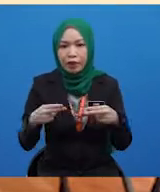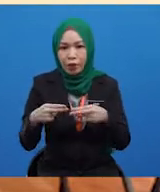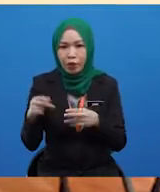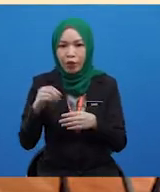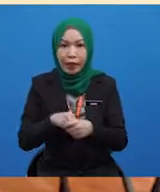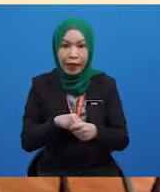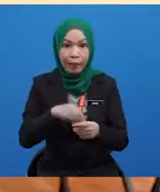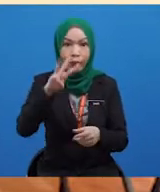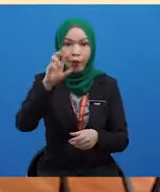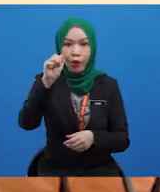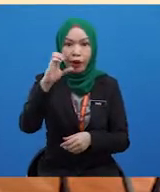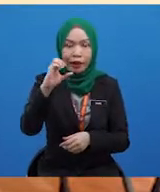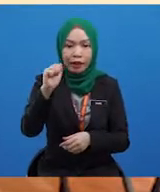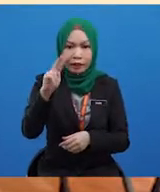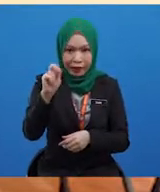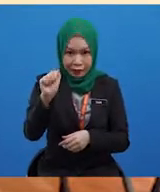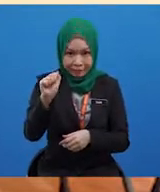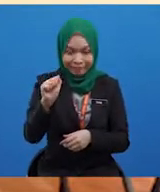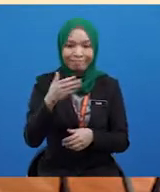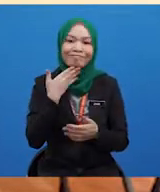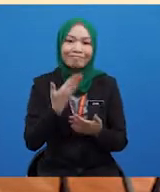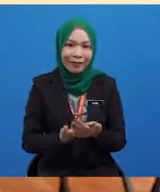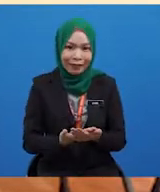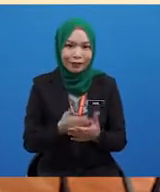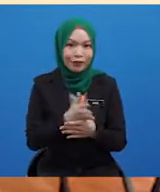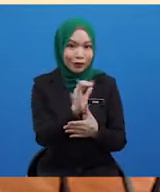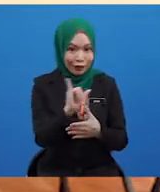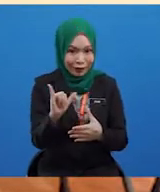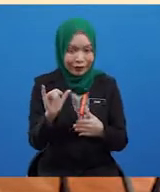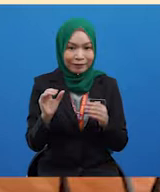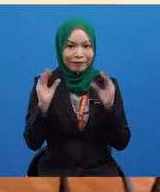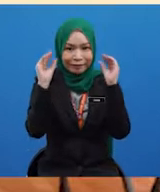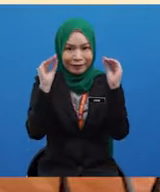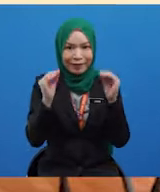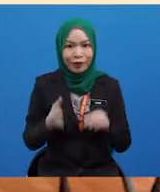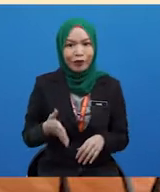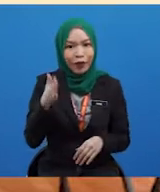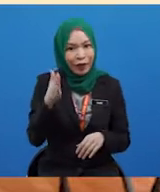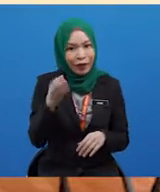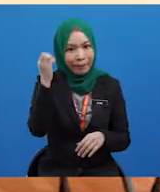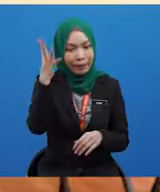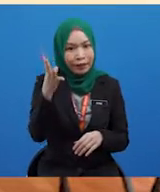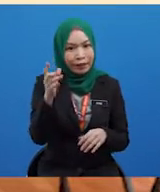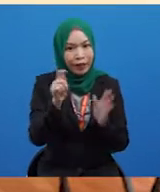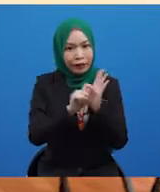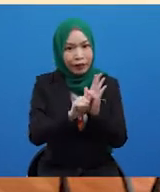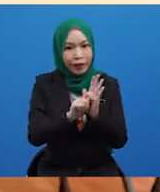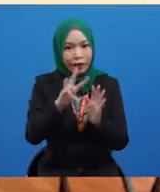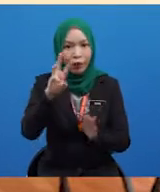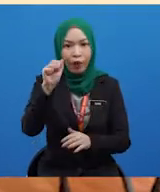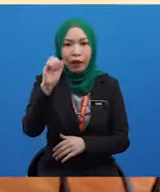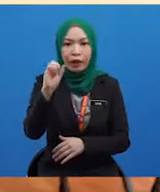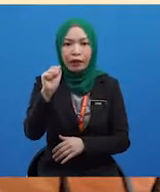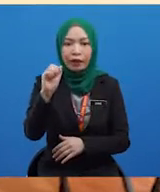wacana. Baiklah para pelajar, seterusnya cikgu akan membincangkan pula penanda wacana yang kedua,